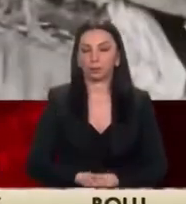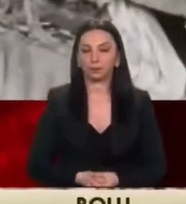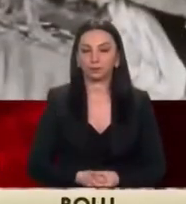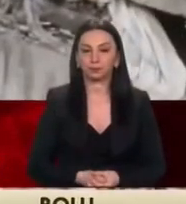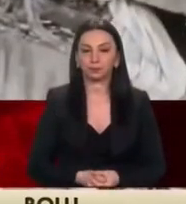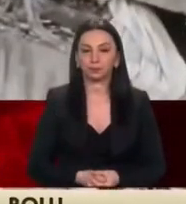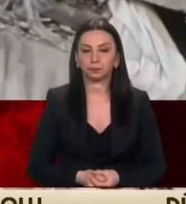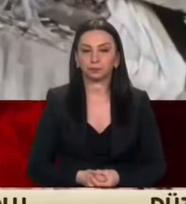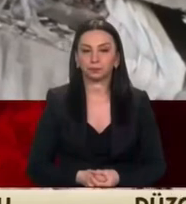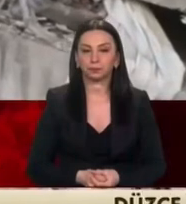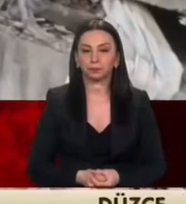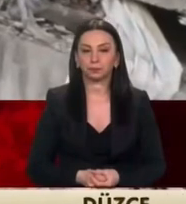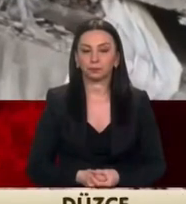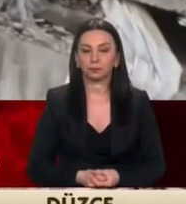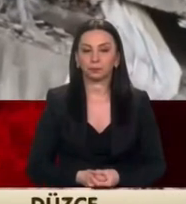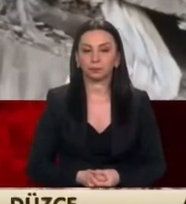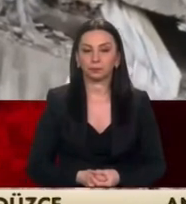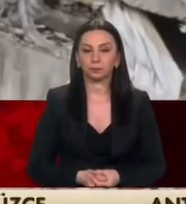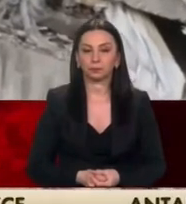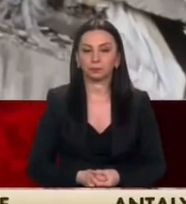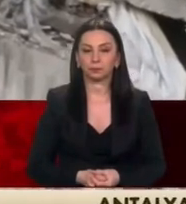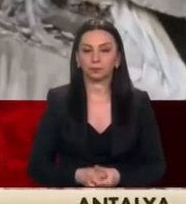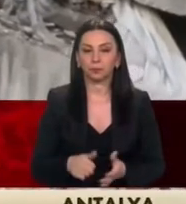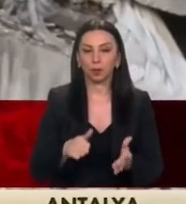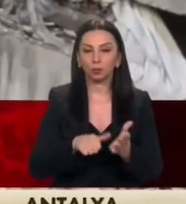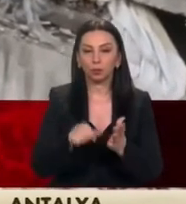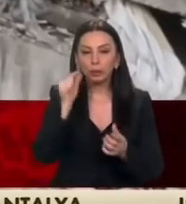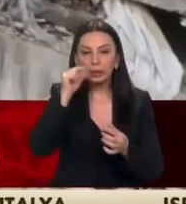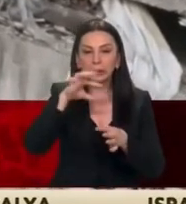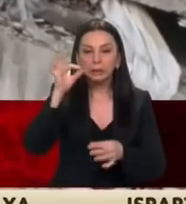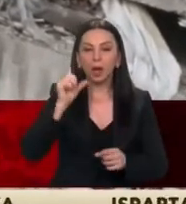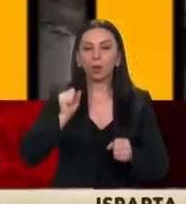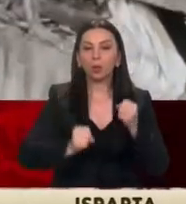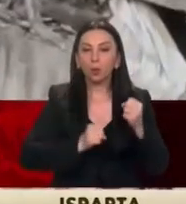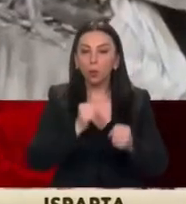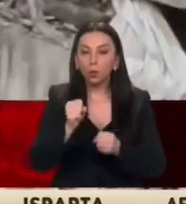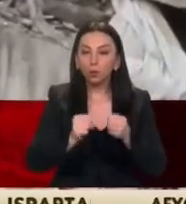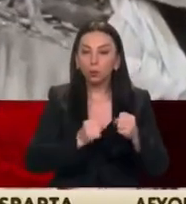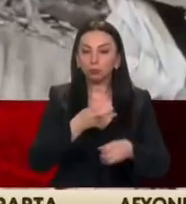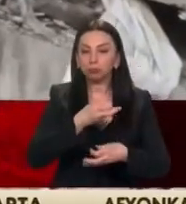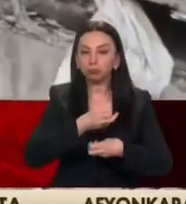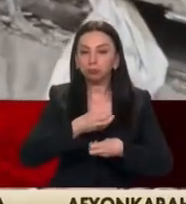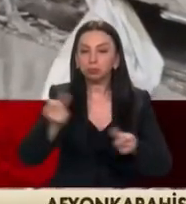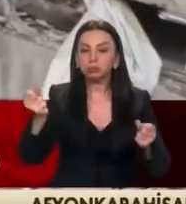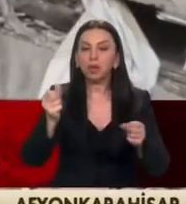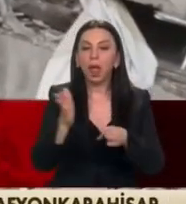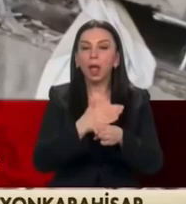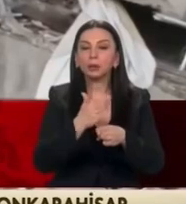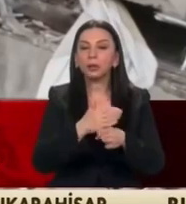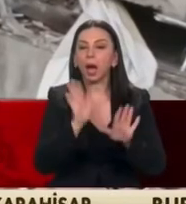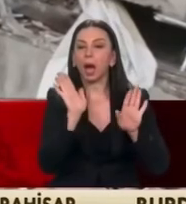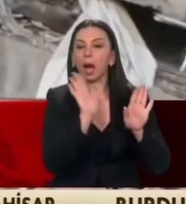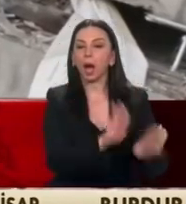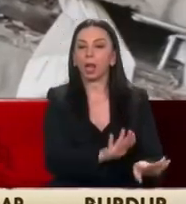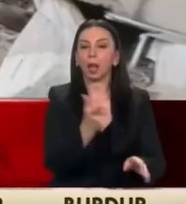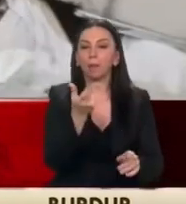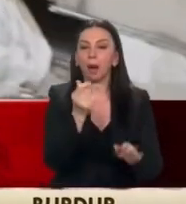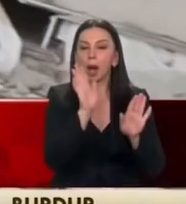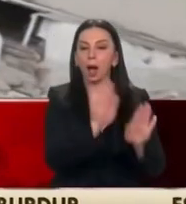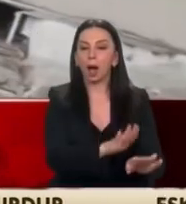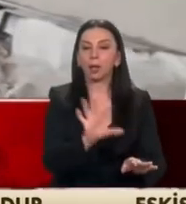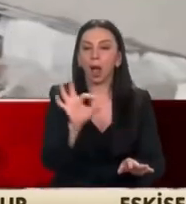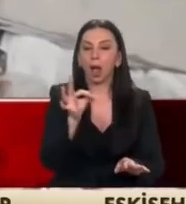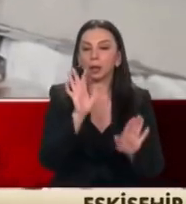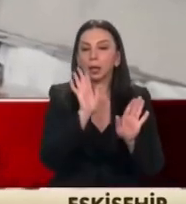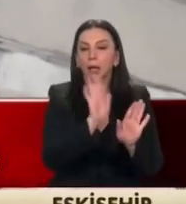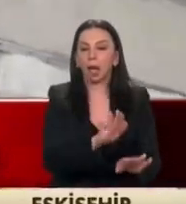Bütün vatandaşlar, bütün insanlar koşa koşa çıktı, telaşla çıktı. Hani özel eşyaları kaldı, paraları kaldı, altınları